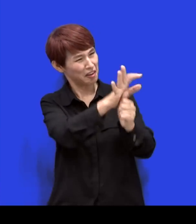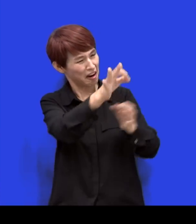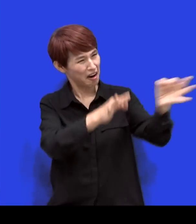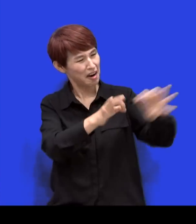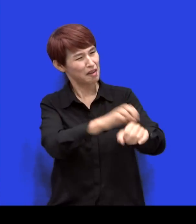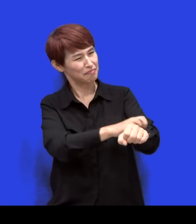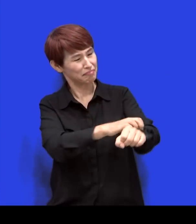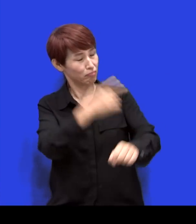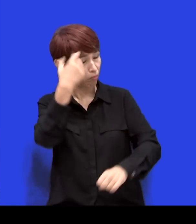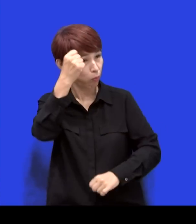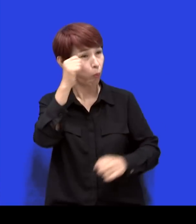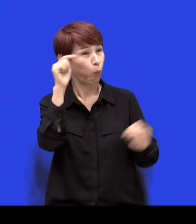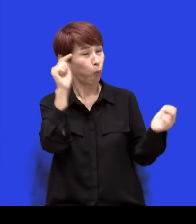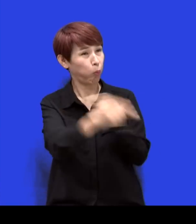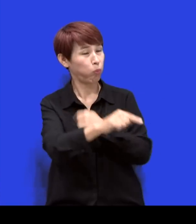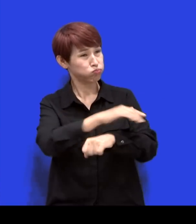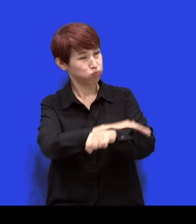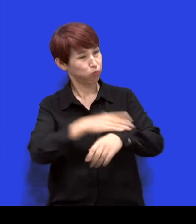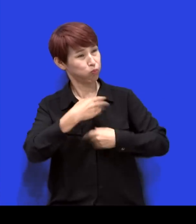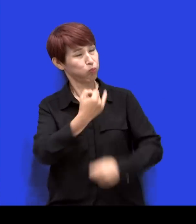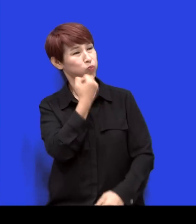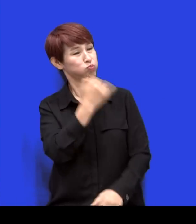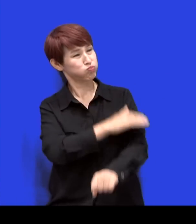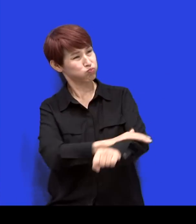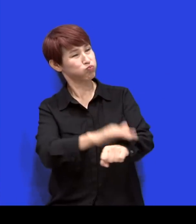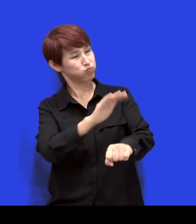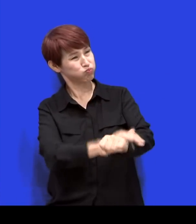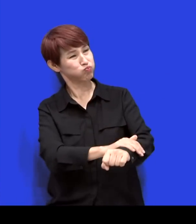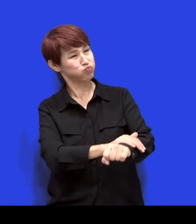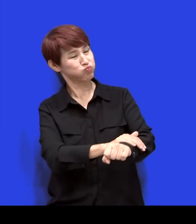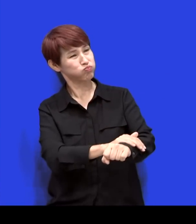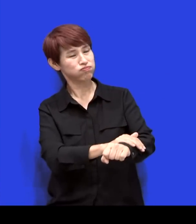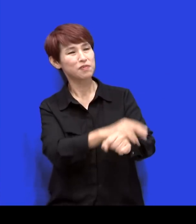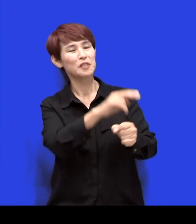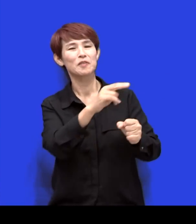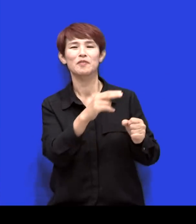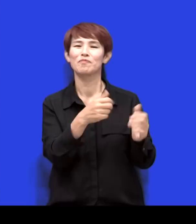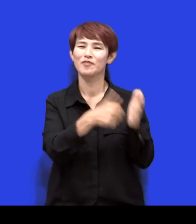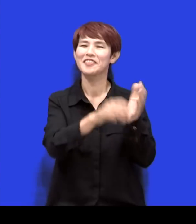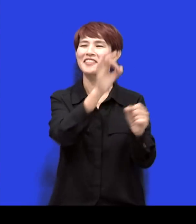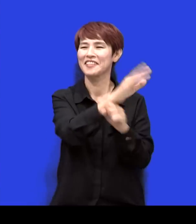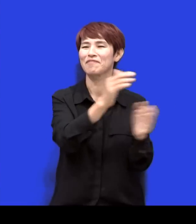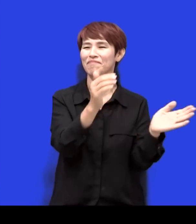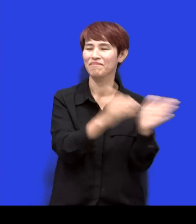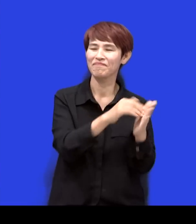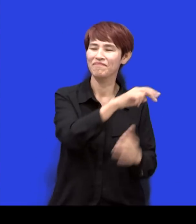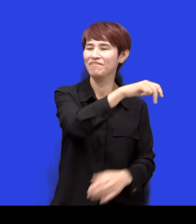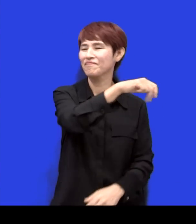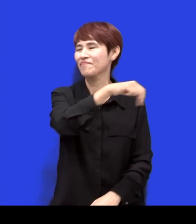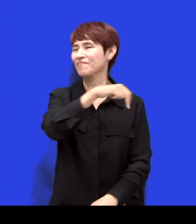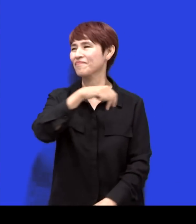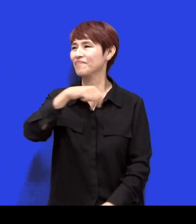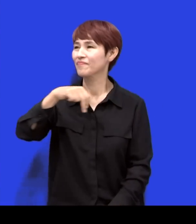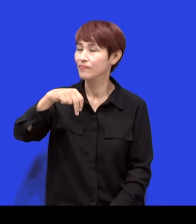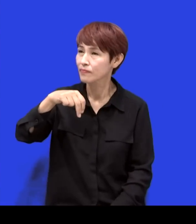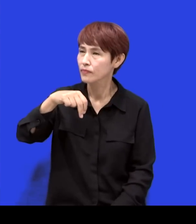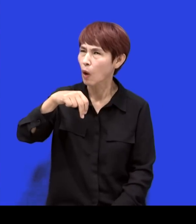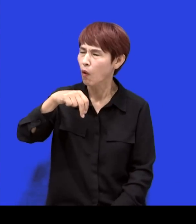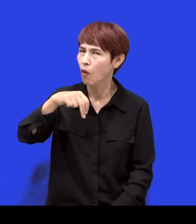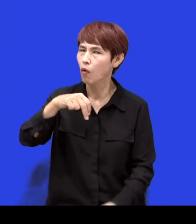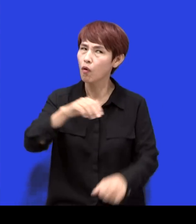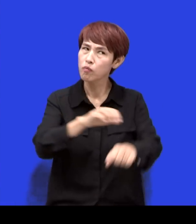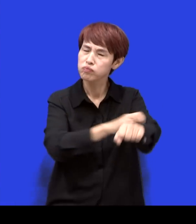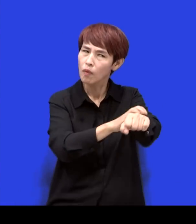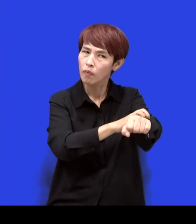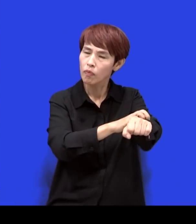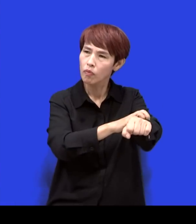줄 알았는데 예. 이거 아주 편하고 좋네, 잘하시네요 하고 팔아주고 왔어요. 예. 근데 팔아주고 오다가 생각해 보니까 불편한